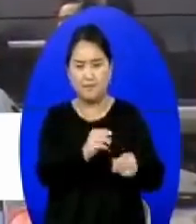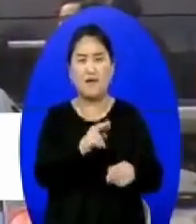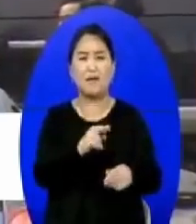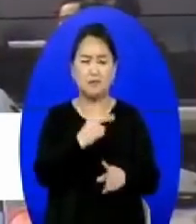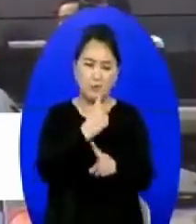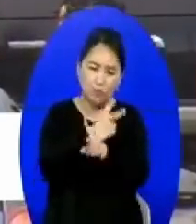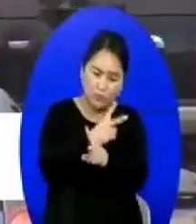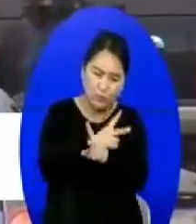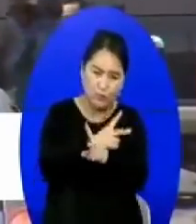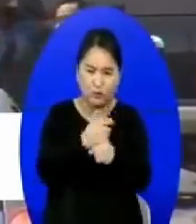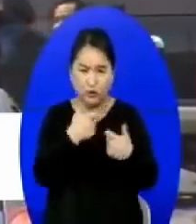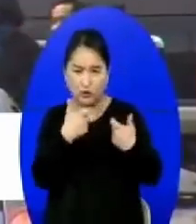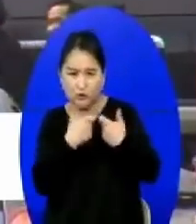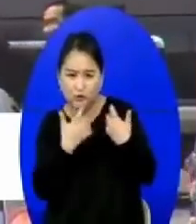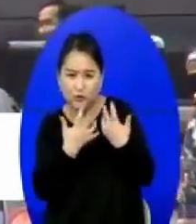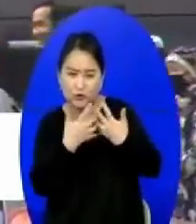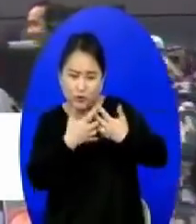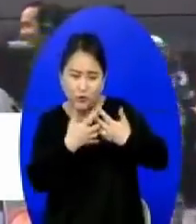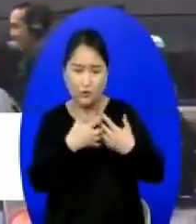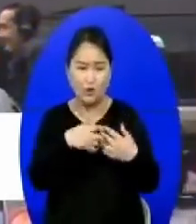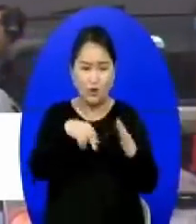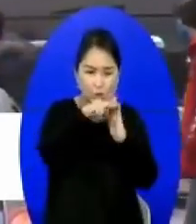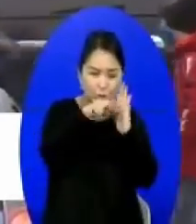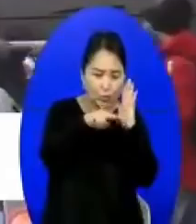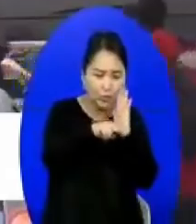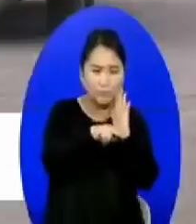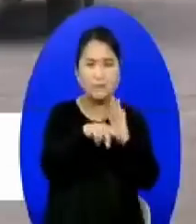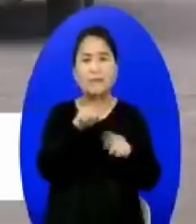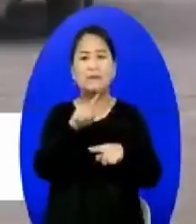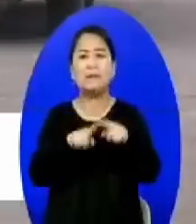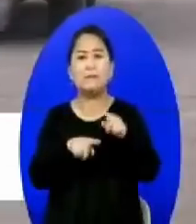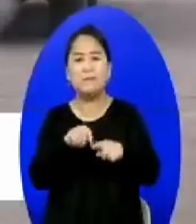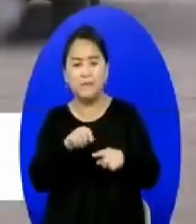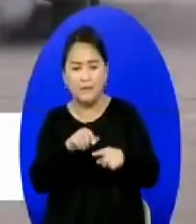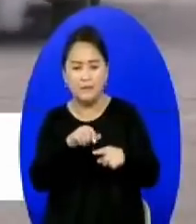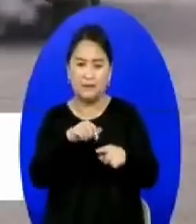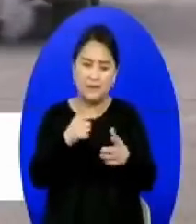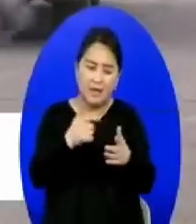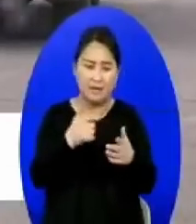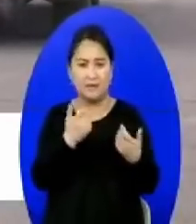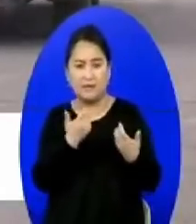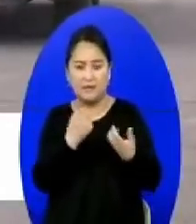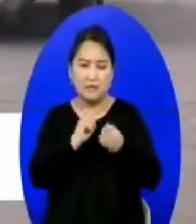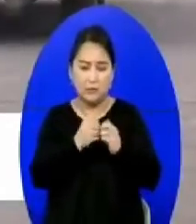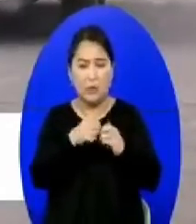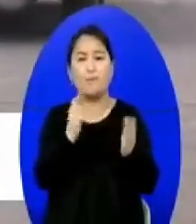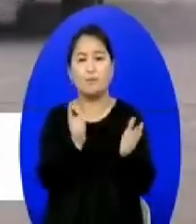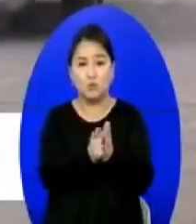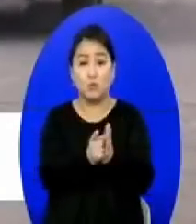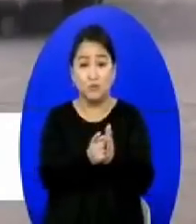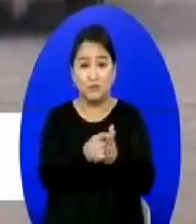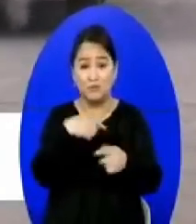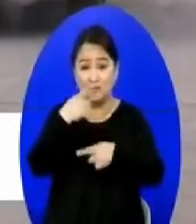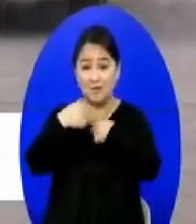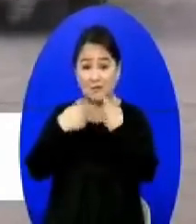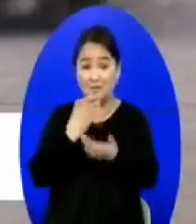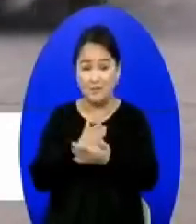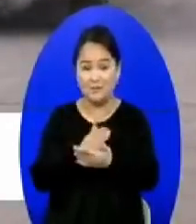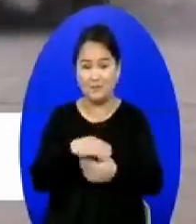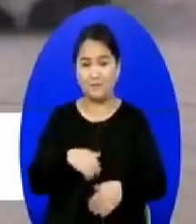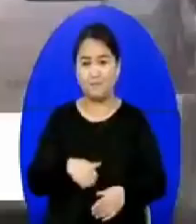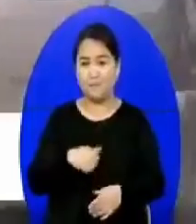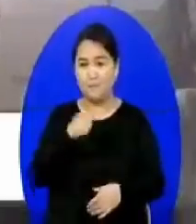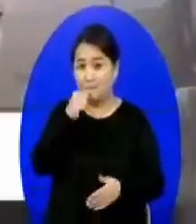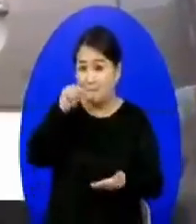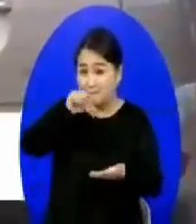зохицуулт бодлогын төвшөнд дүрм журам бас боловсруулах нь хамгийн чухал юм а гэдэг зүйл дээр хэлж ирсэн. За дээрээс нь би түрүү хэлж ирсэн шатхуунд